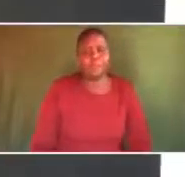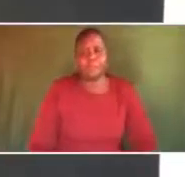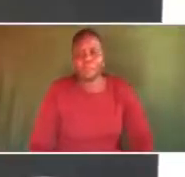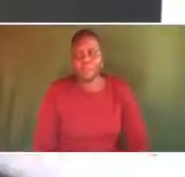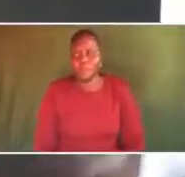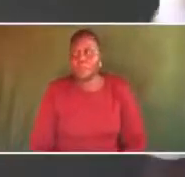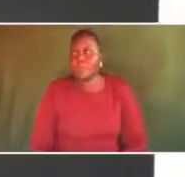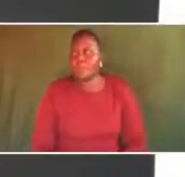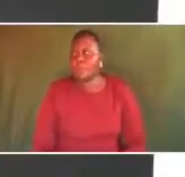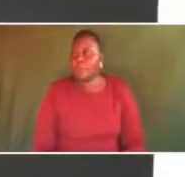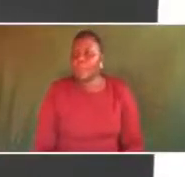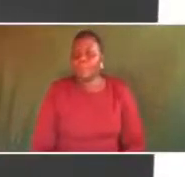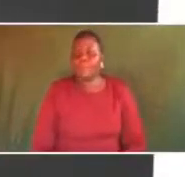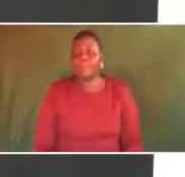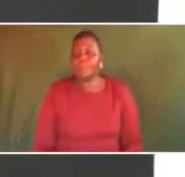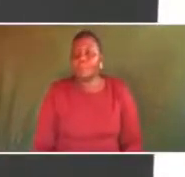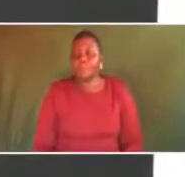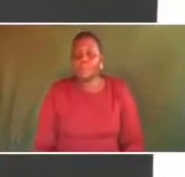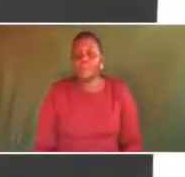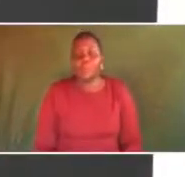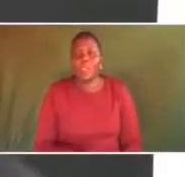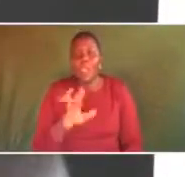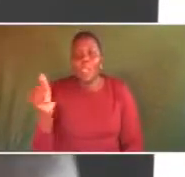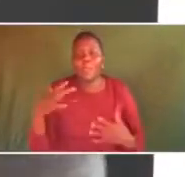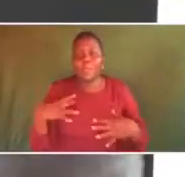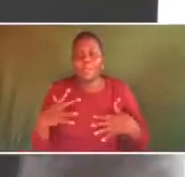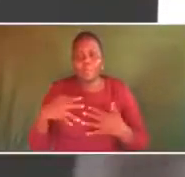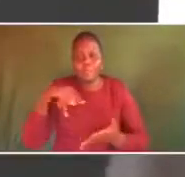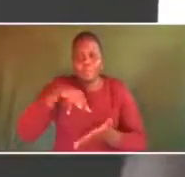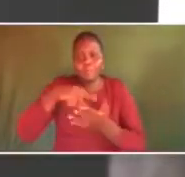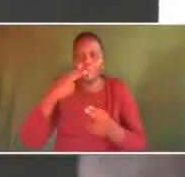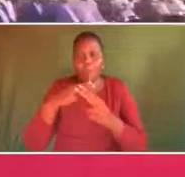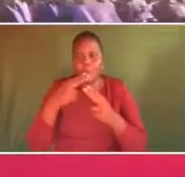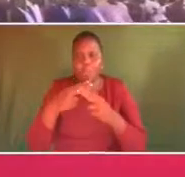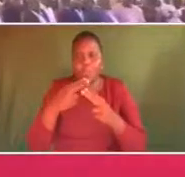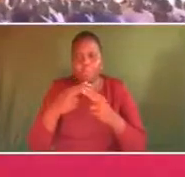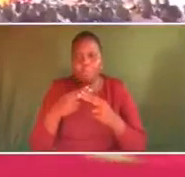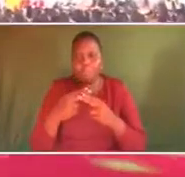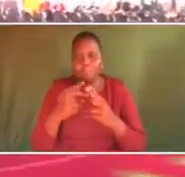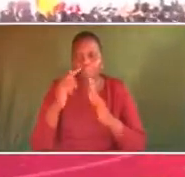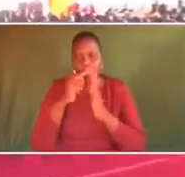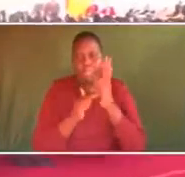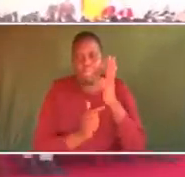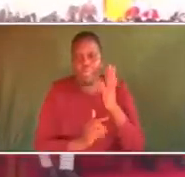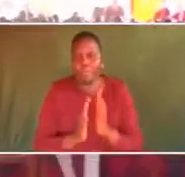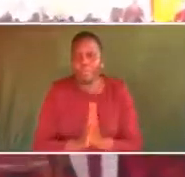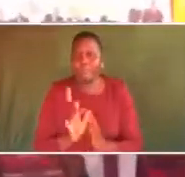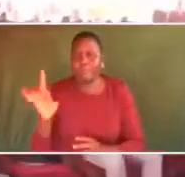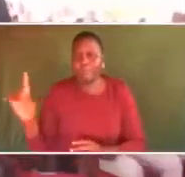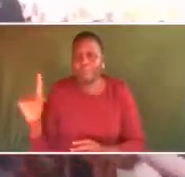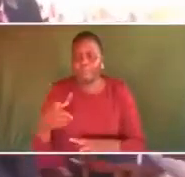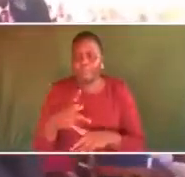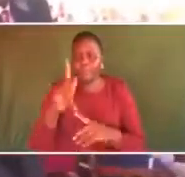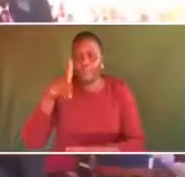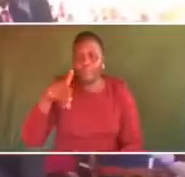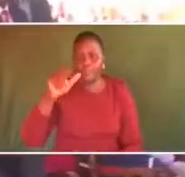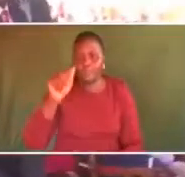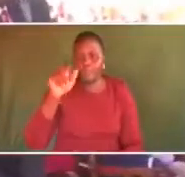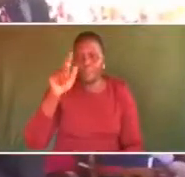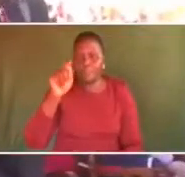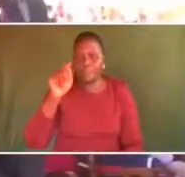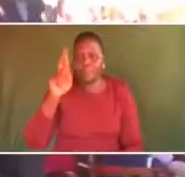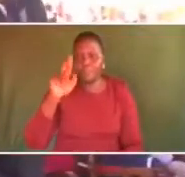Tusimameni waseme tu majina. Simameni sasa. Aya. Huyu kutoka Patrick Chukaiga